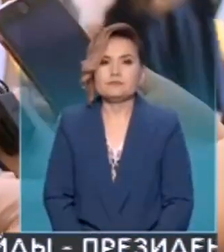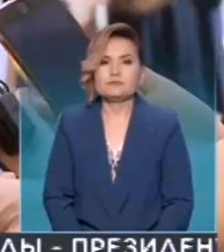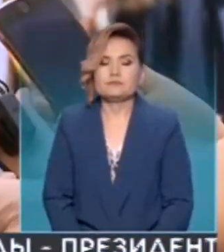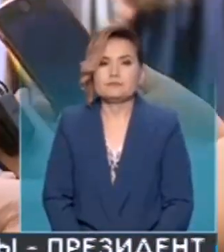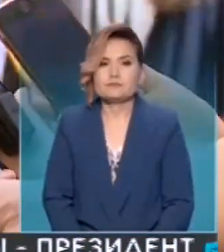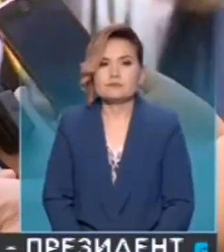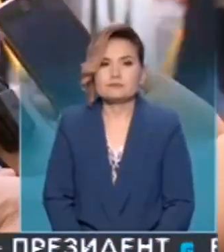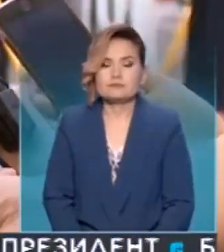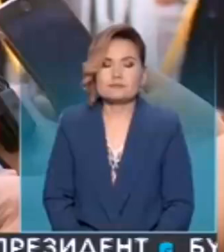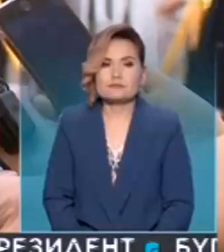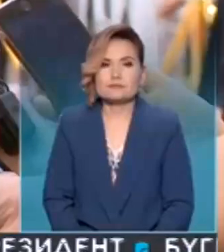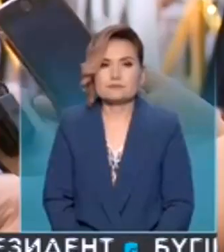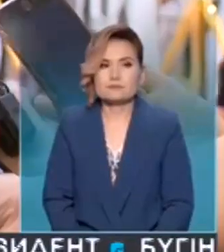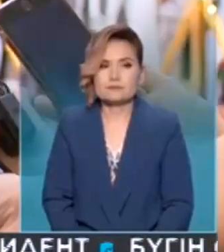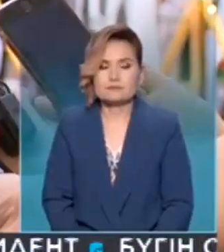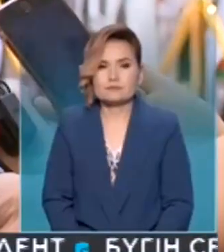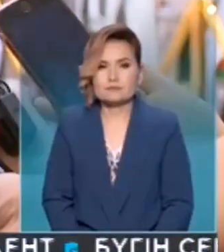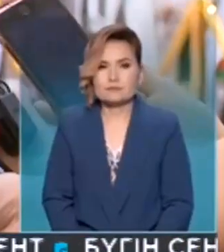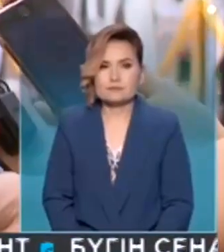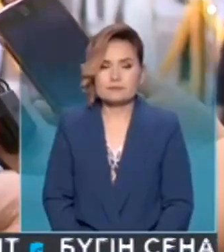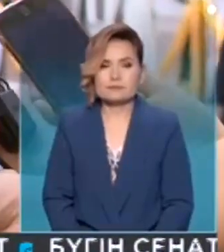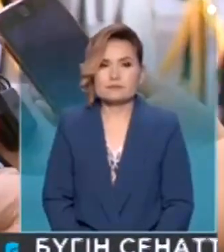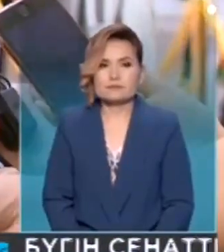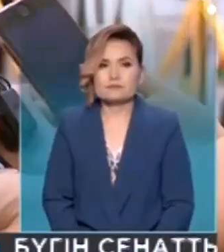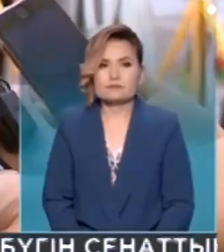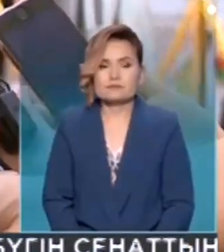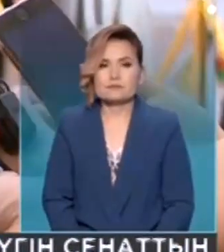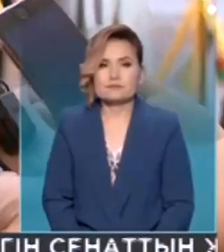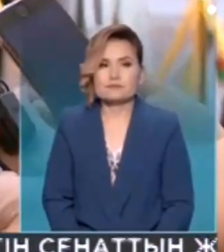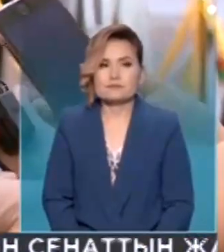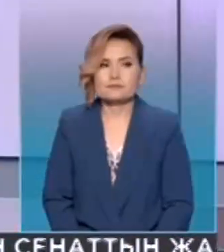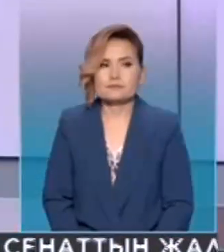шешіміне байланысты өзімнің пікірімді білдіретін боламын.